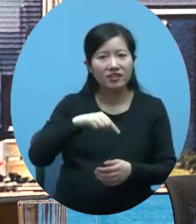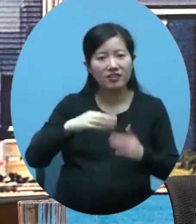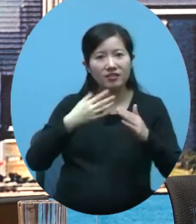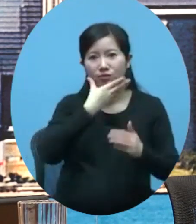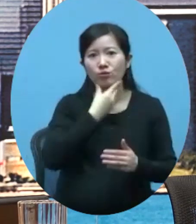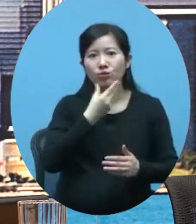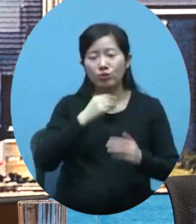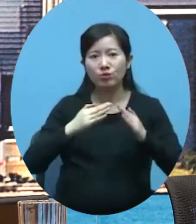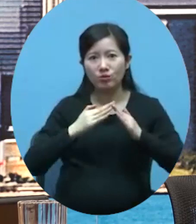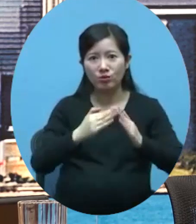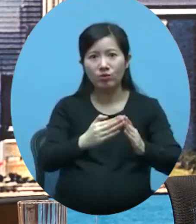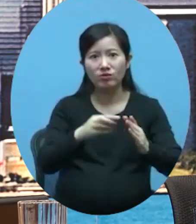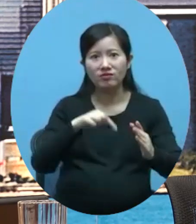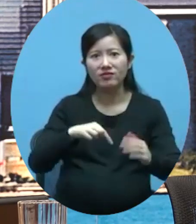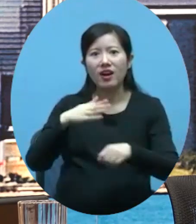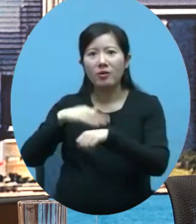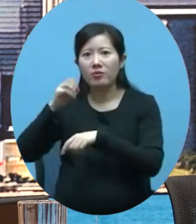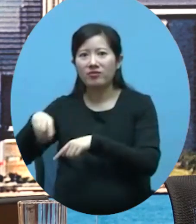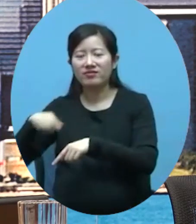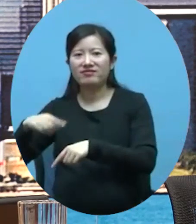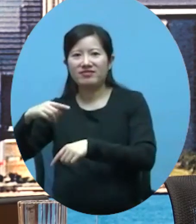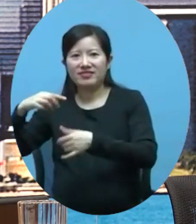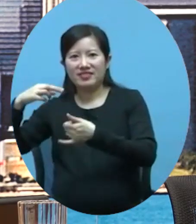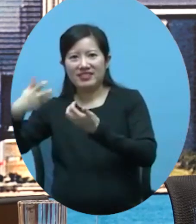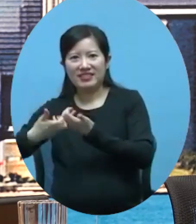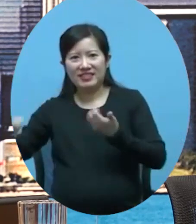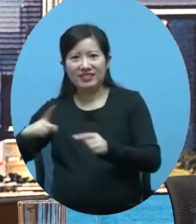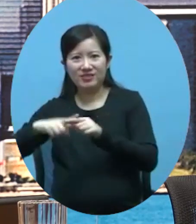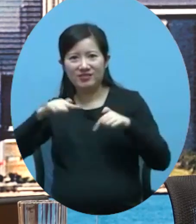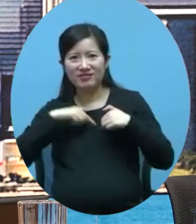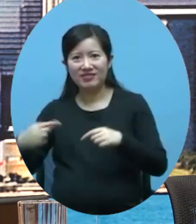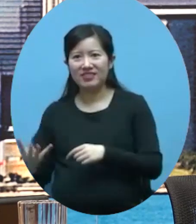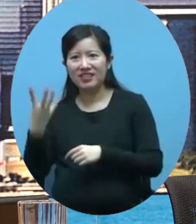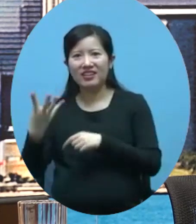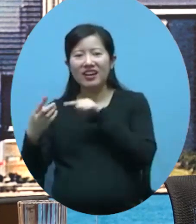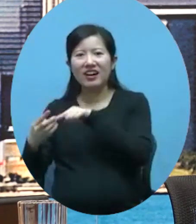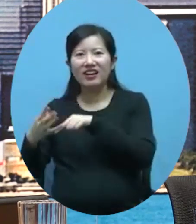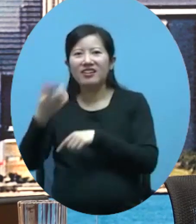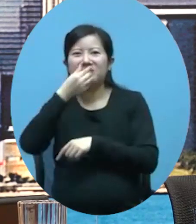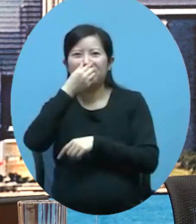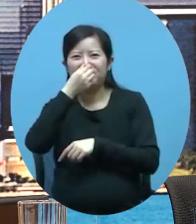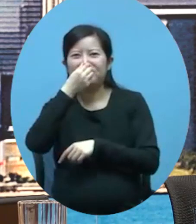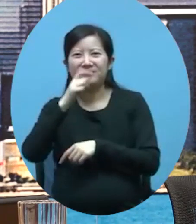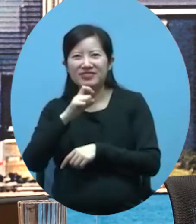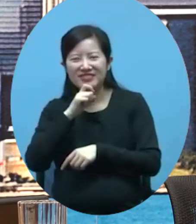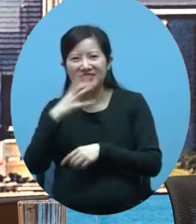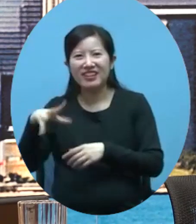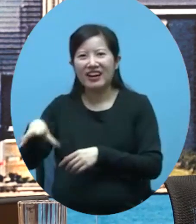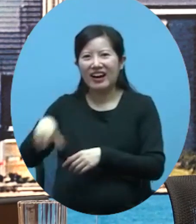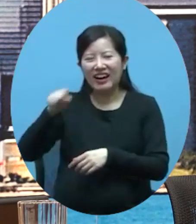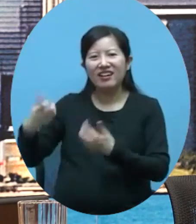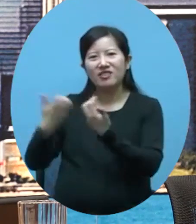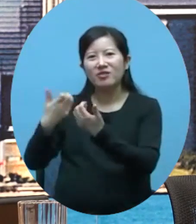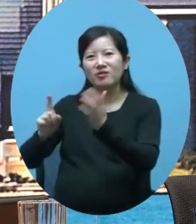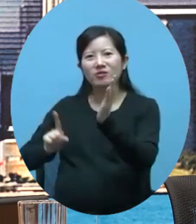目前我們用的那四間的檢疫中心呢那個它的容量有限制還有它的使用率已經是很高到